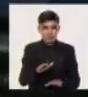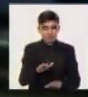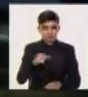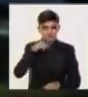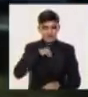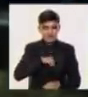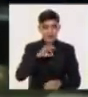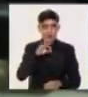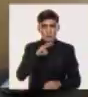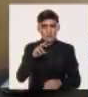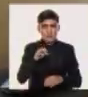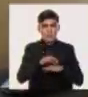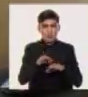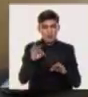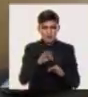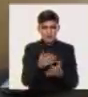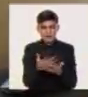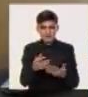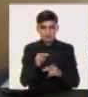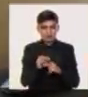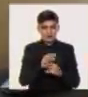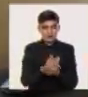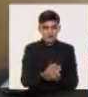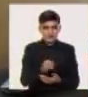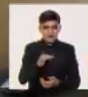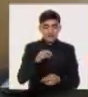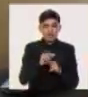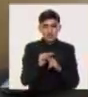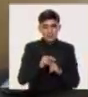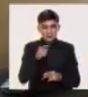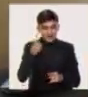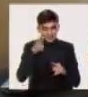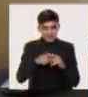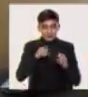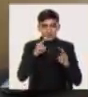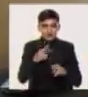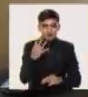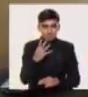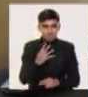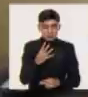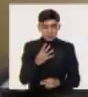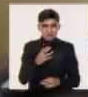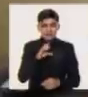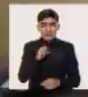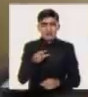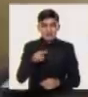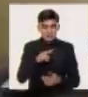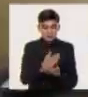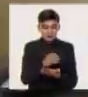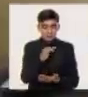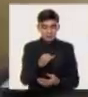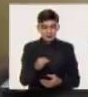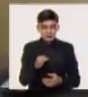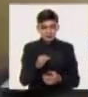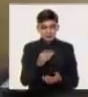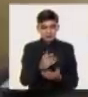определенные онкозаболевания. Те люди, которые получают лечение на этих аппаратах, это пациенты с 4-й клинической стадии. Я думаю, вы понимаете, о чем идет речь. То